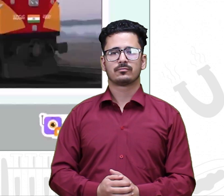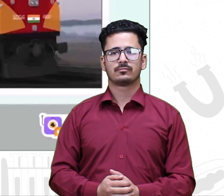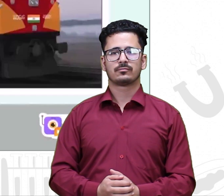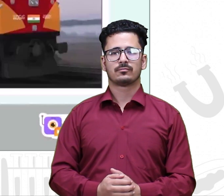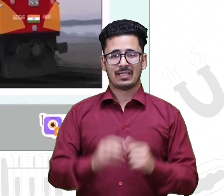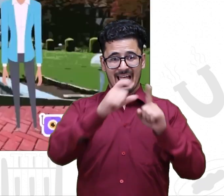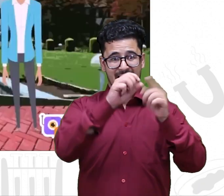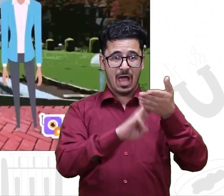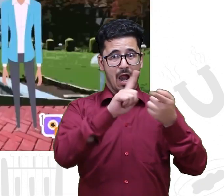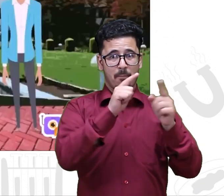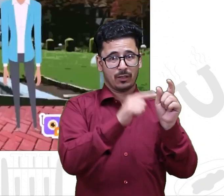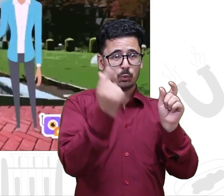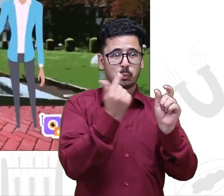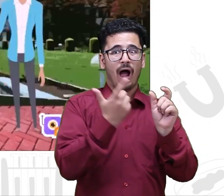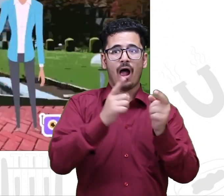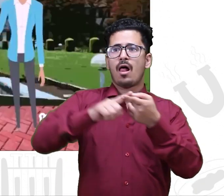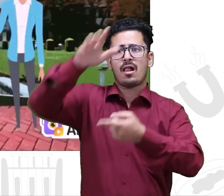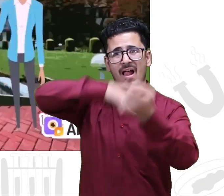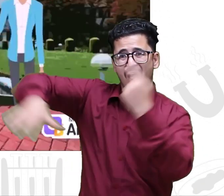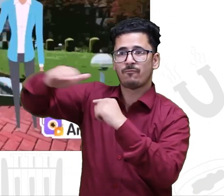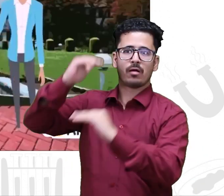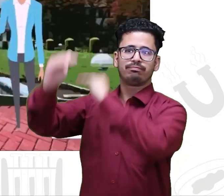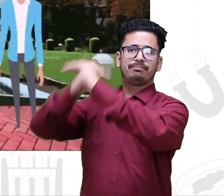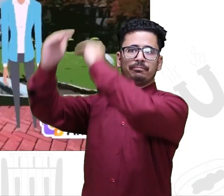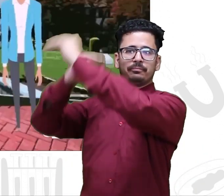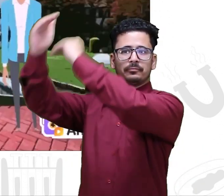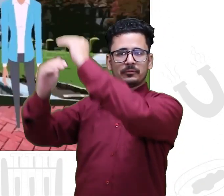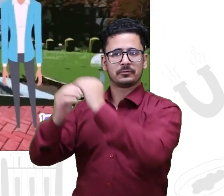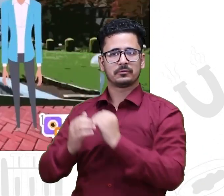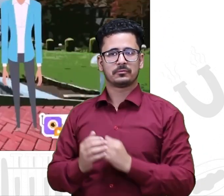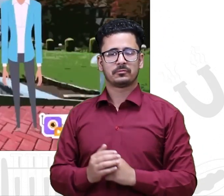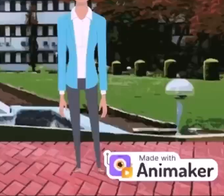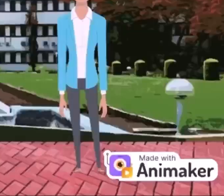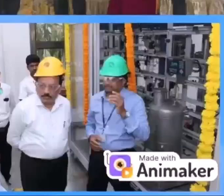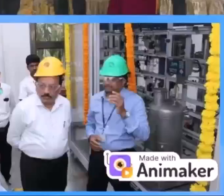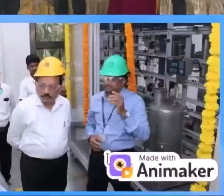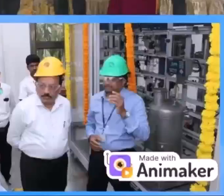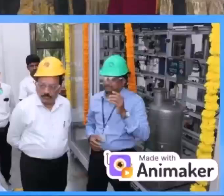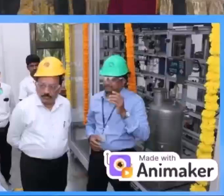DME चा उपयोग करा, धरती मातेला वाचवा.